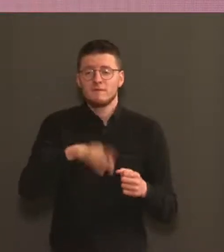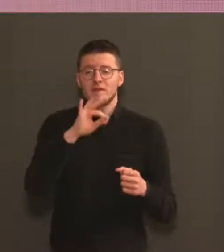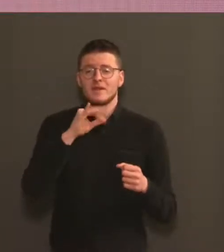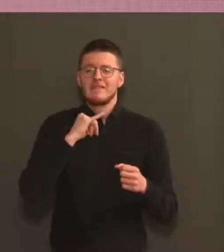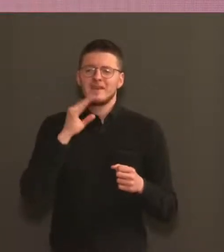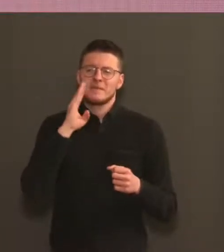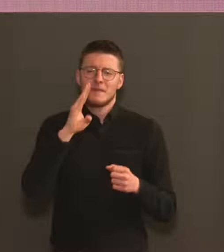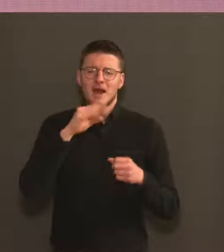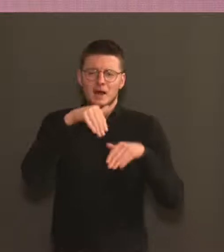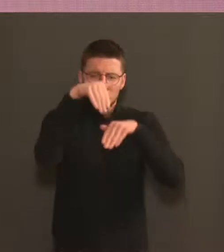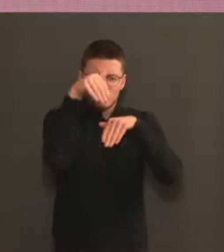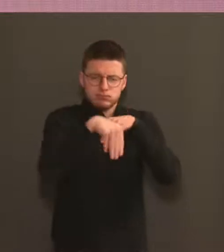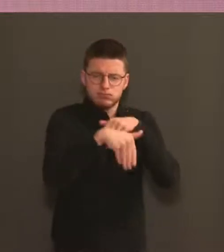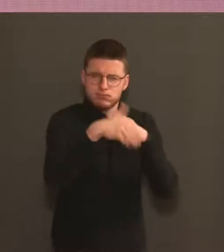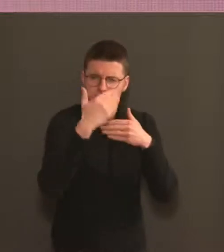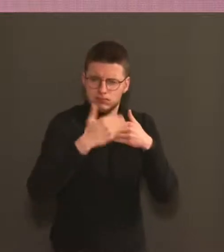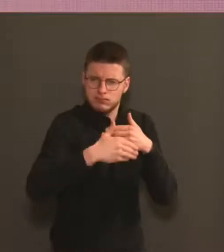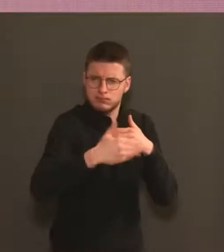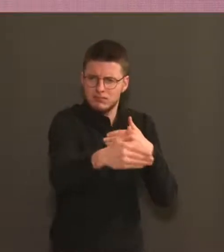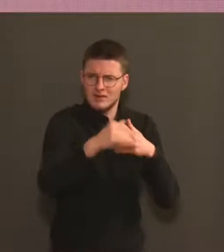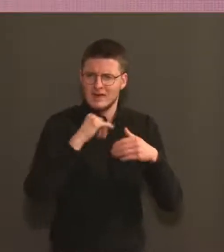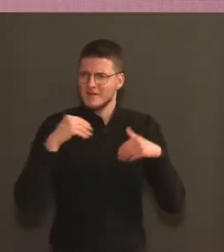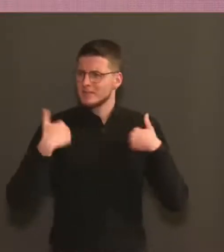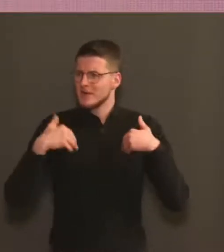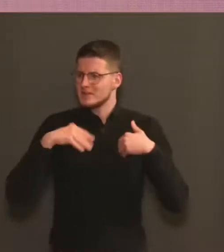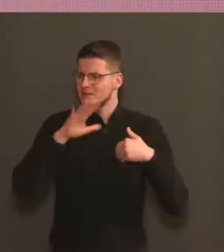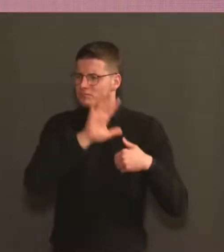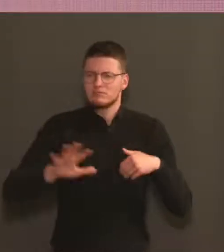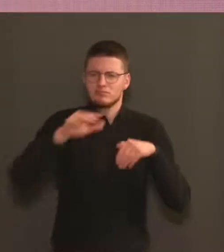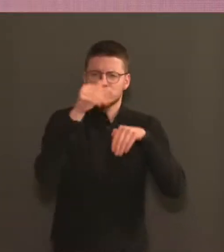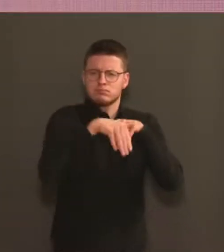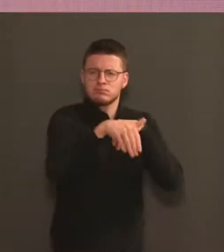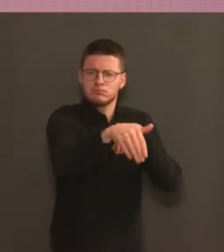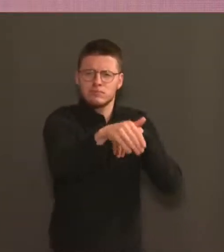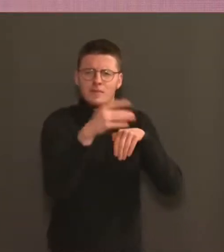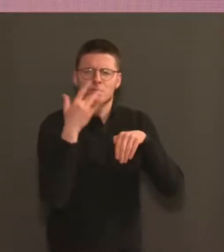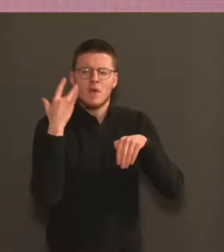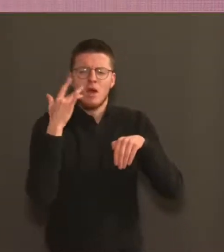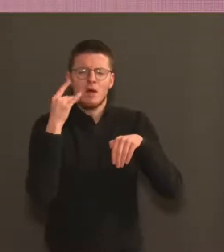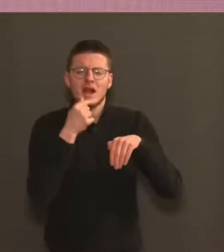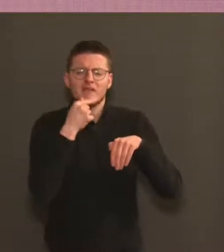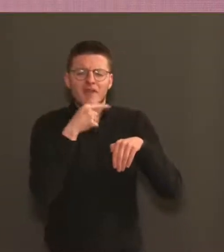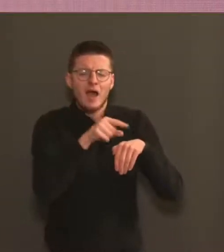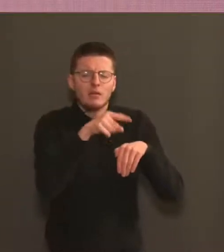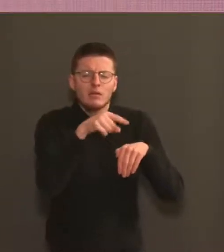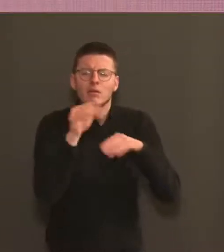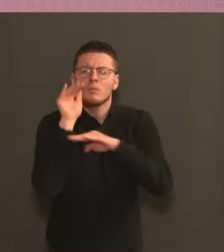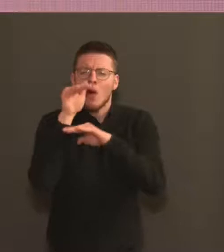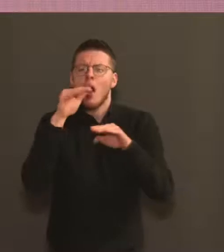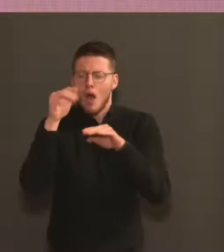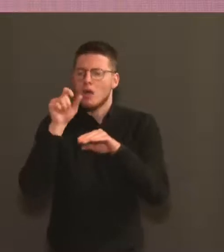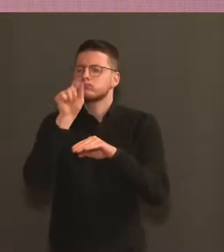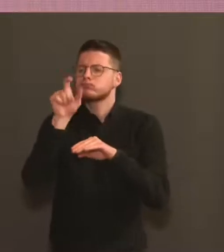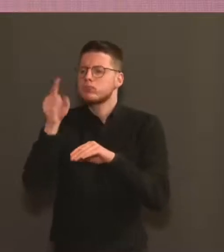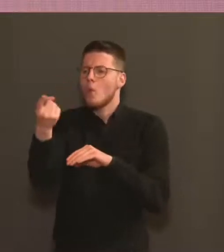Rijksregister en kan een persoonlijke uitnodiging naar de burgers worden gestuurd.